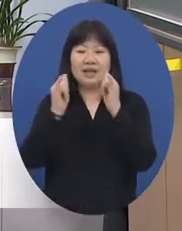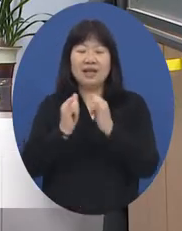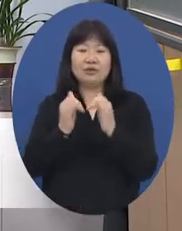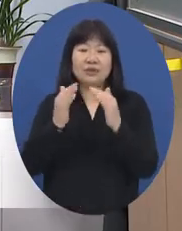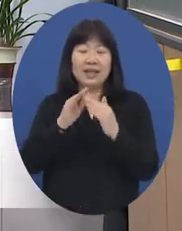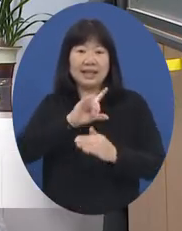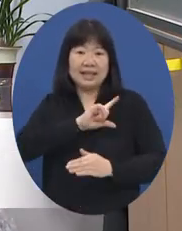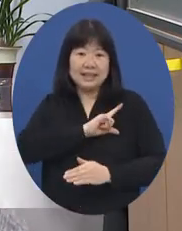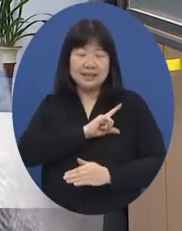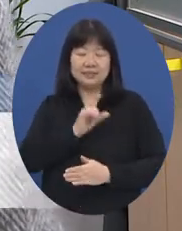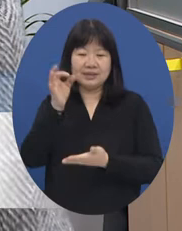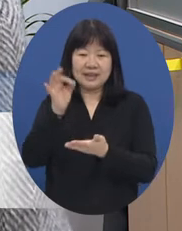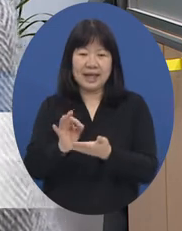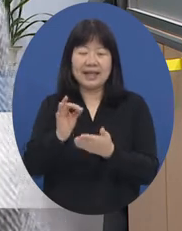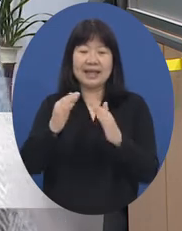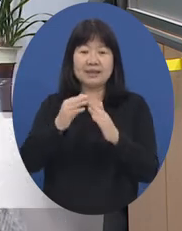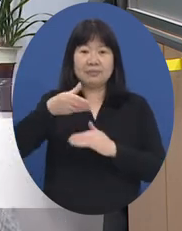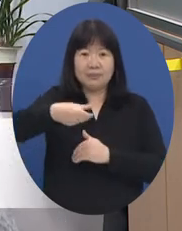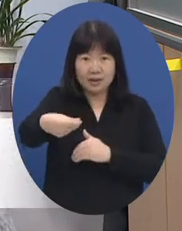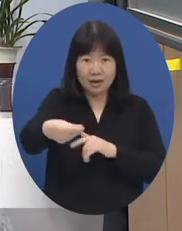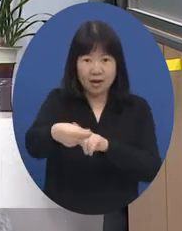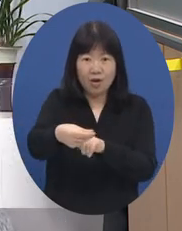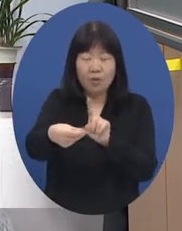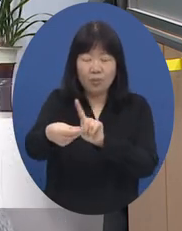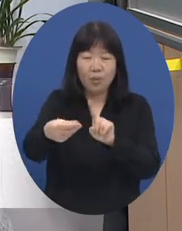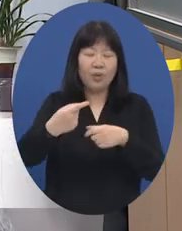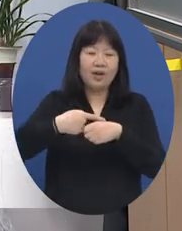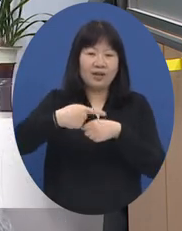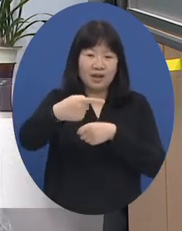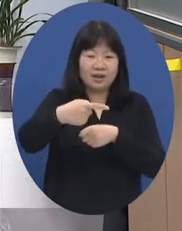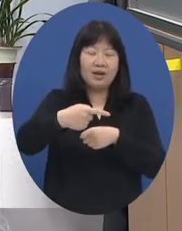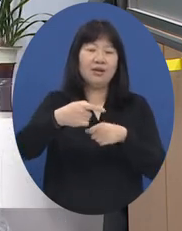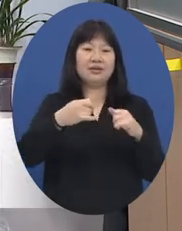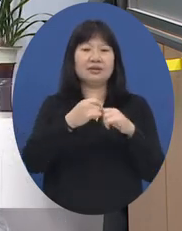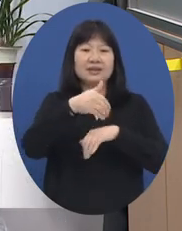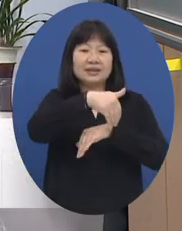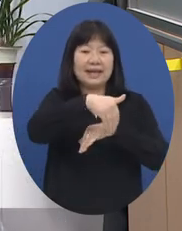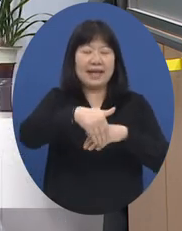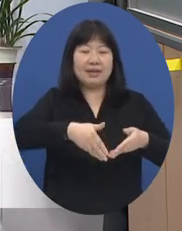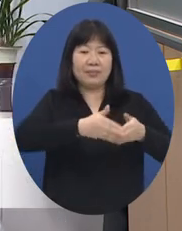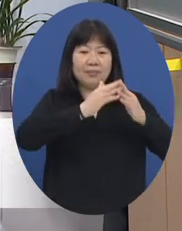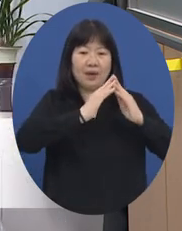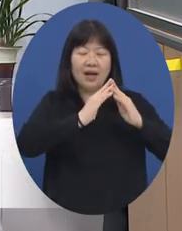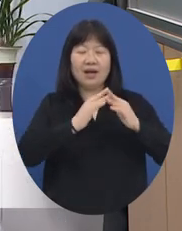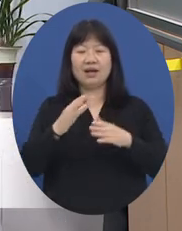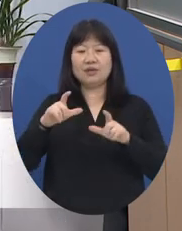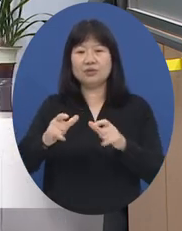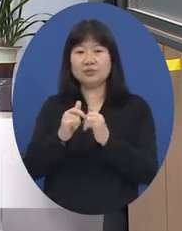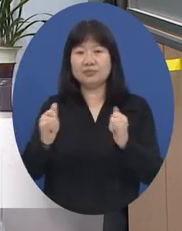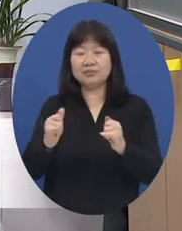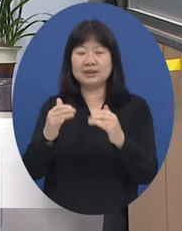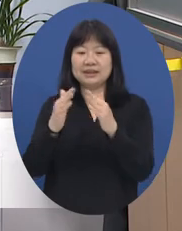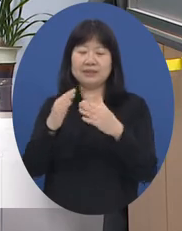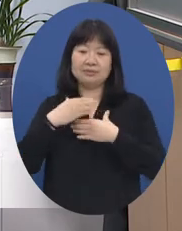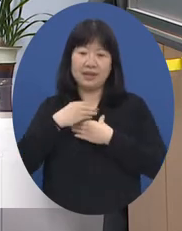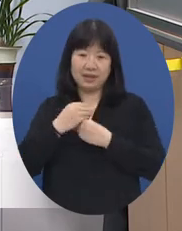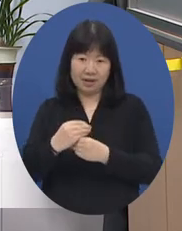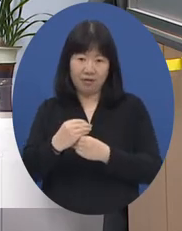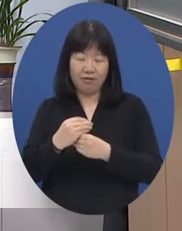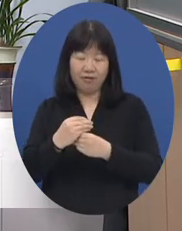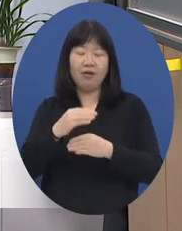기본계획을 바탕으로 내년 세부시행계획 수립하여 동이네 추가 민정과 보편적 주거복지시설 위하여